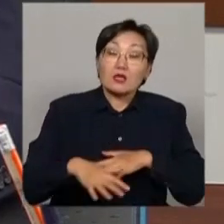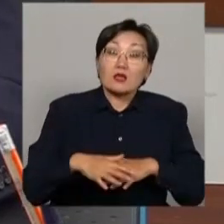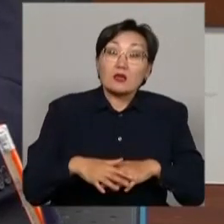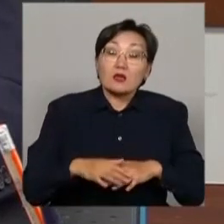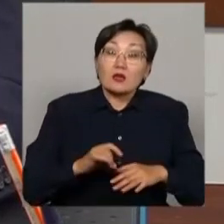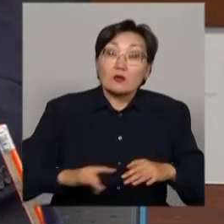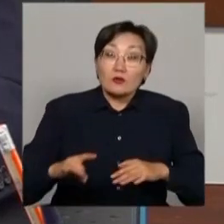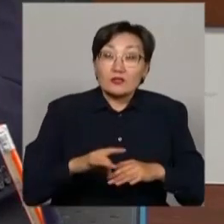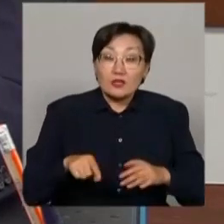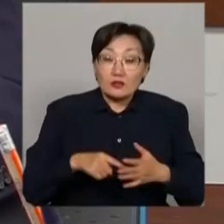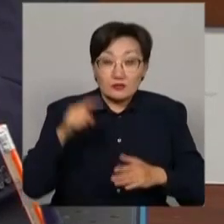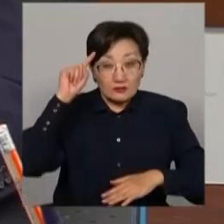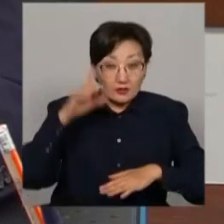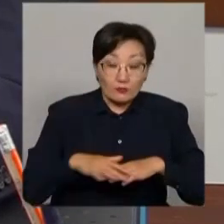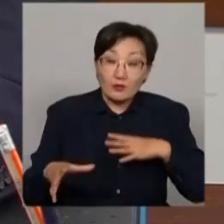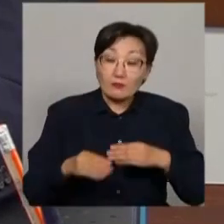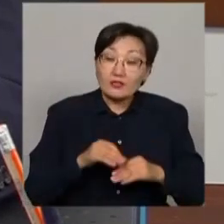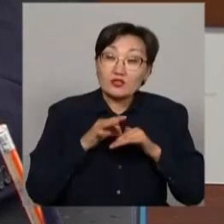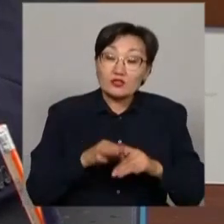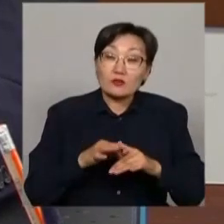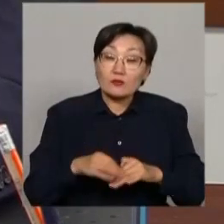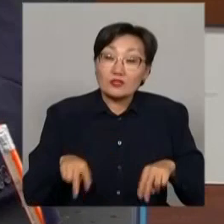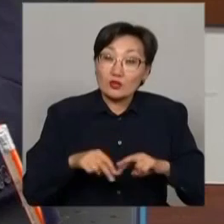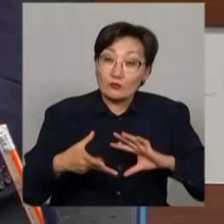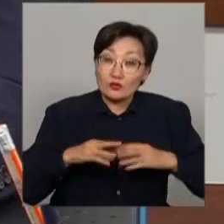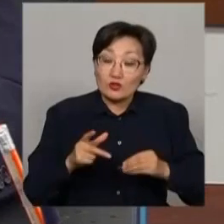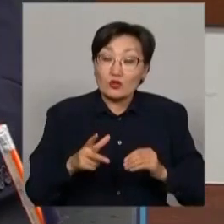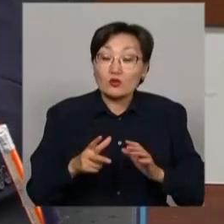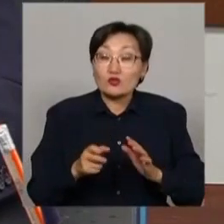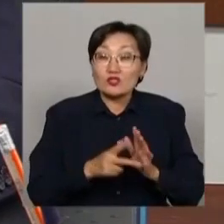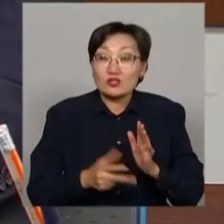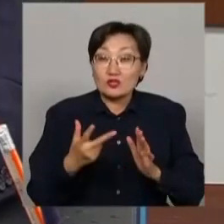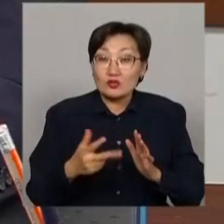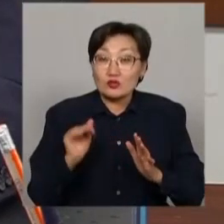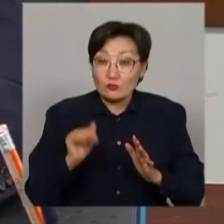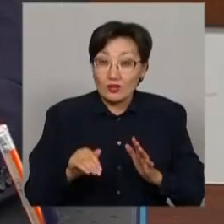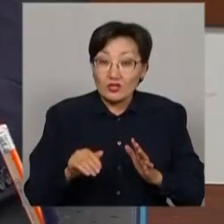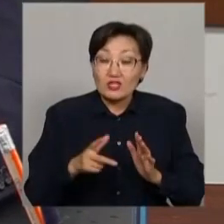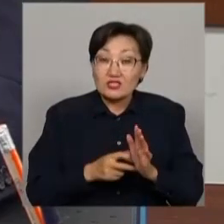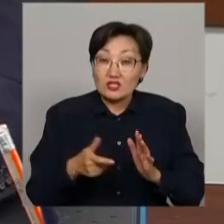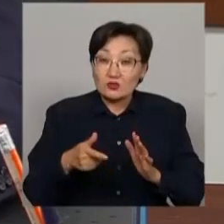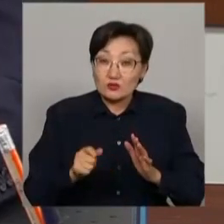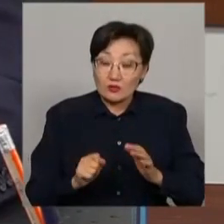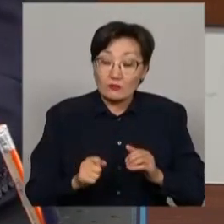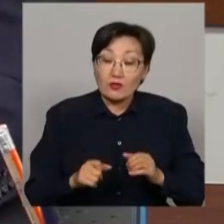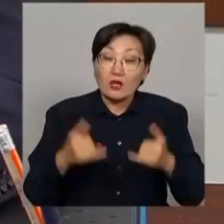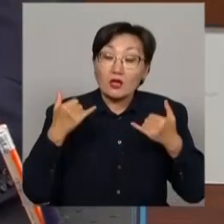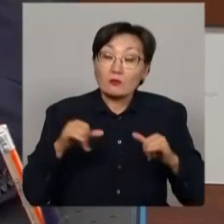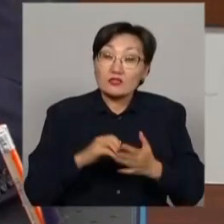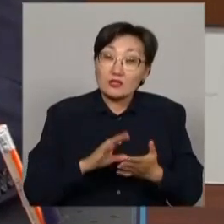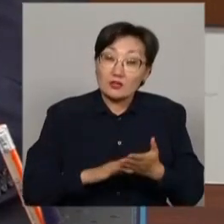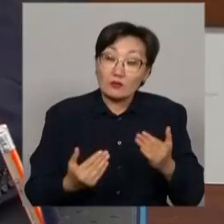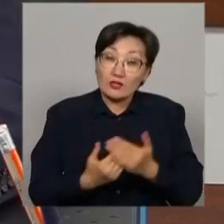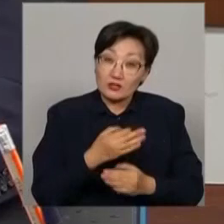бірлесе жүргізілген мониторинг нәтижесінде 383 800 гектарында мал басы тіркеліп, яғни